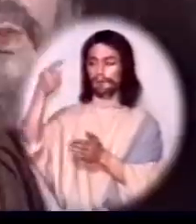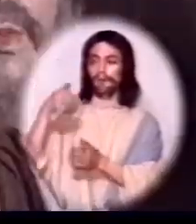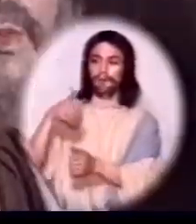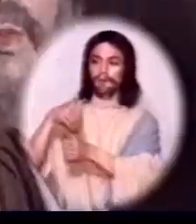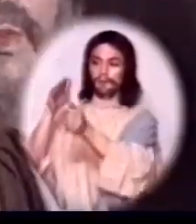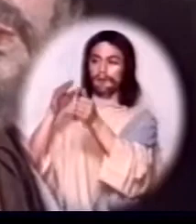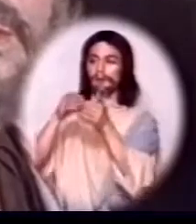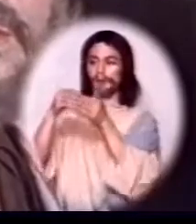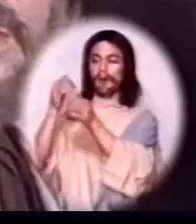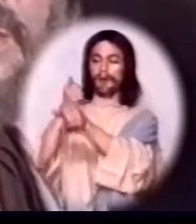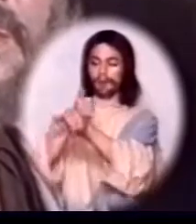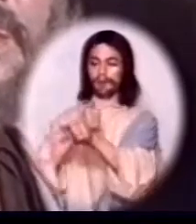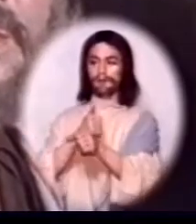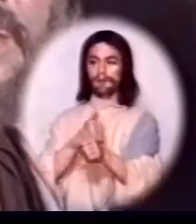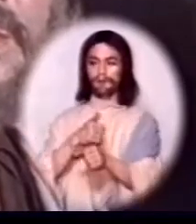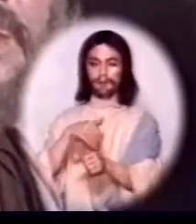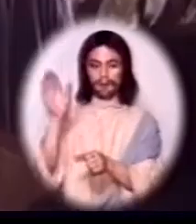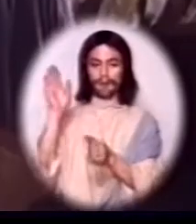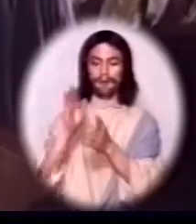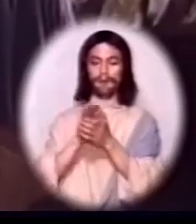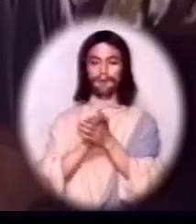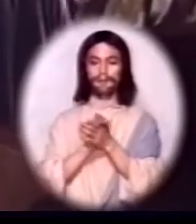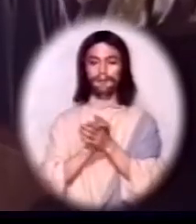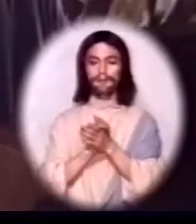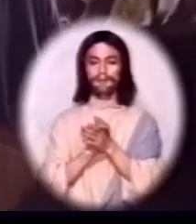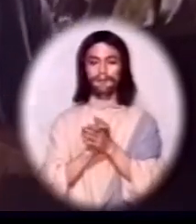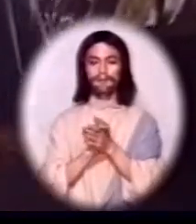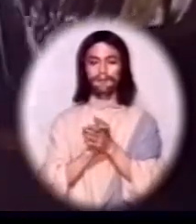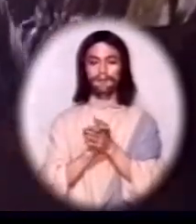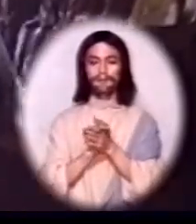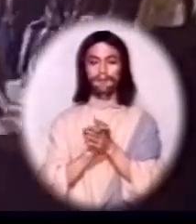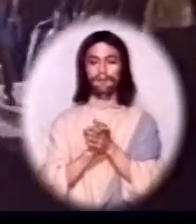빌라도에게 내려갑시다. 네, 내려가. 그래, 그래, 내려가.